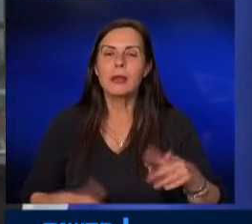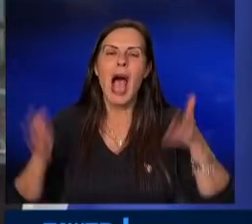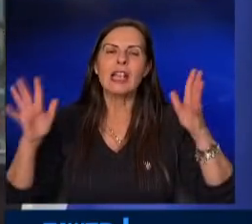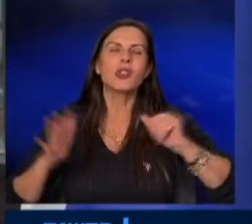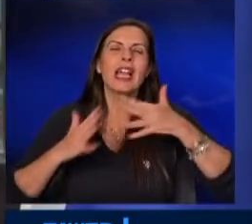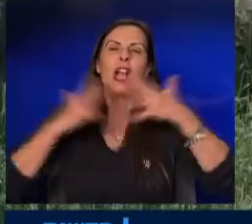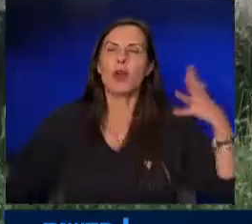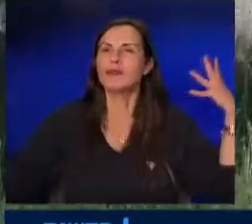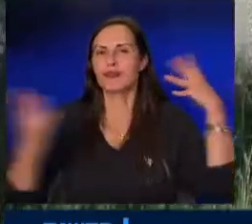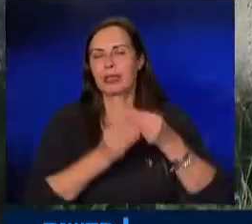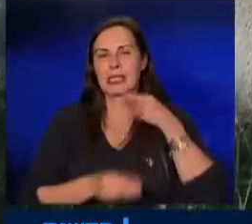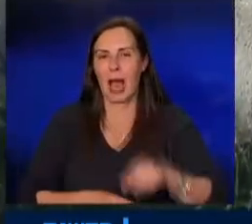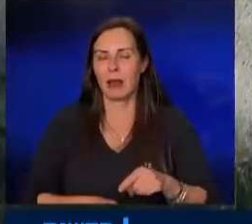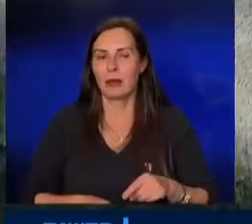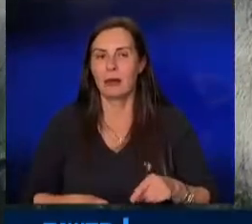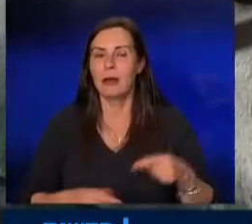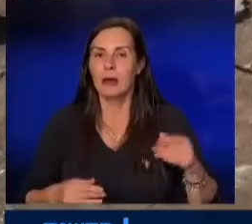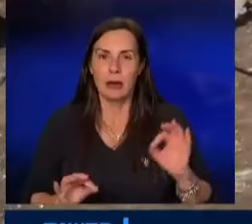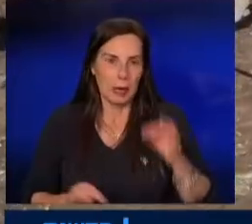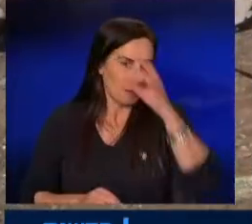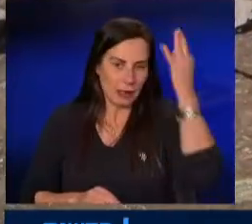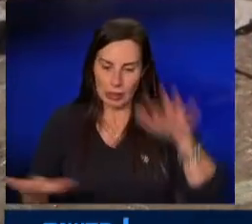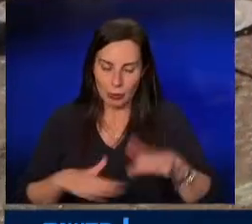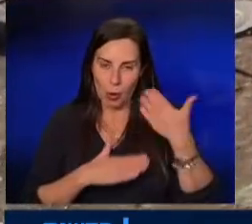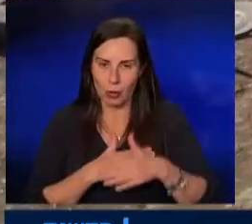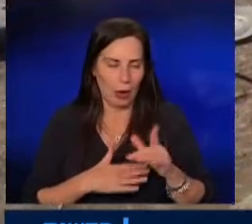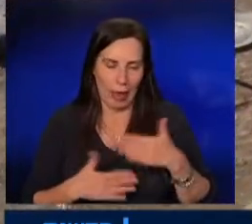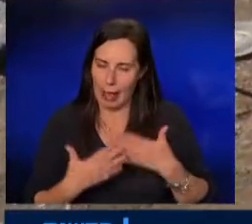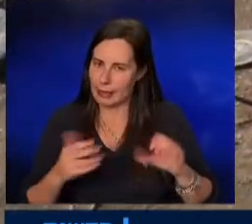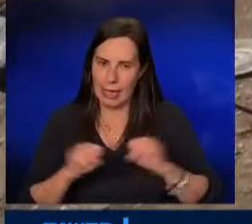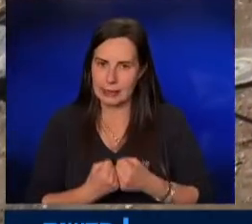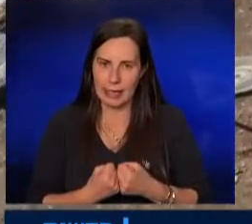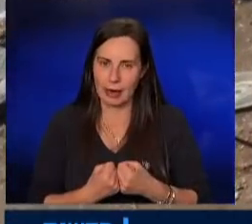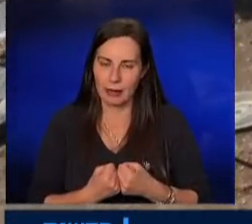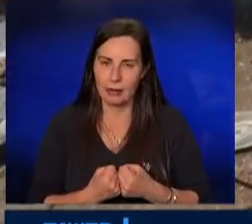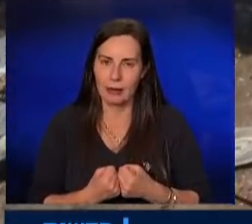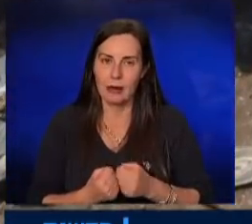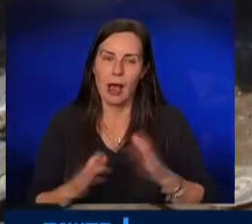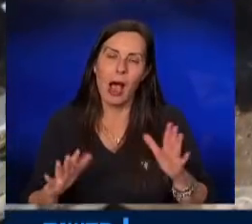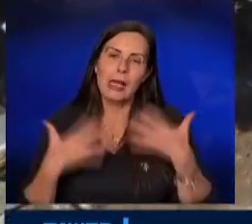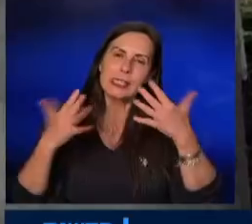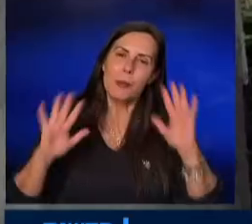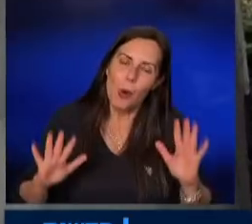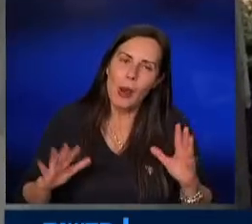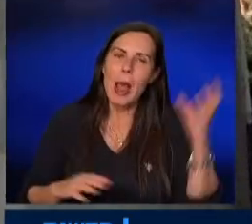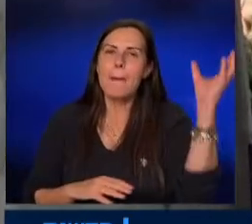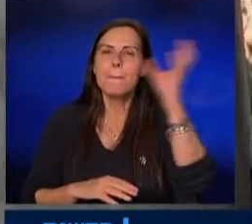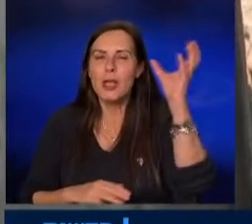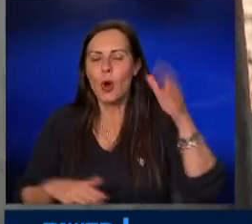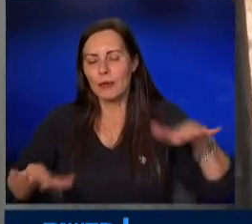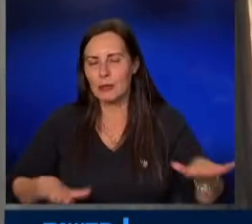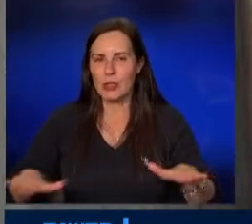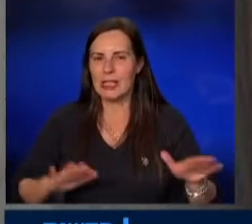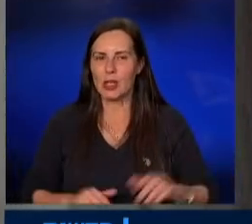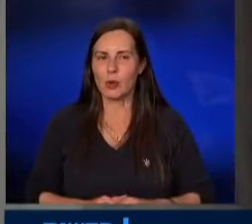הגדול ביותר מקום המדינה. למרבה המזל, רעידות האדמה האחרונות לא גרמו לנזקים, רק סיפורי פולקלור על מנורות וקורסאות